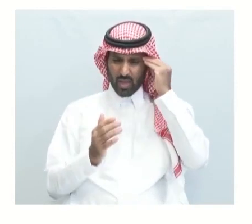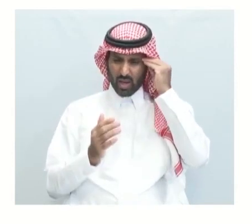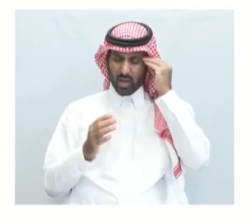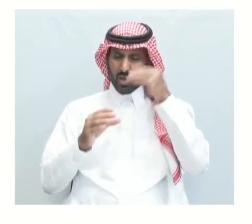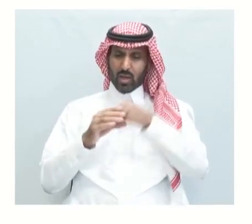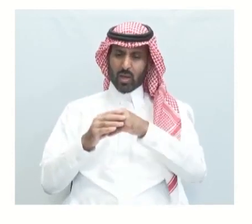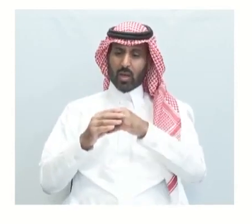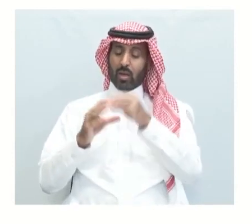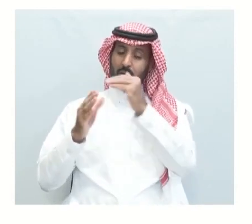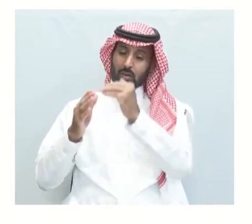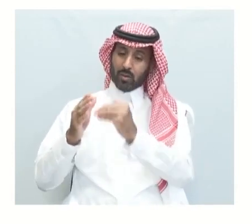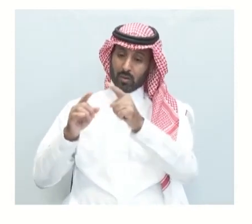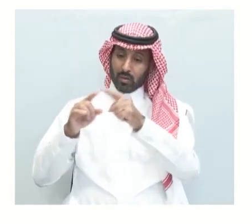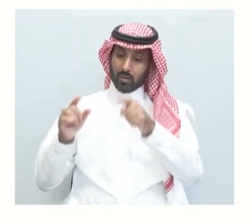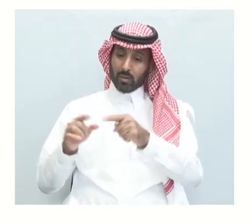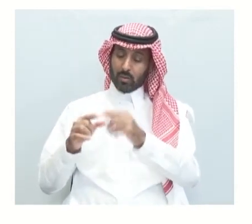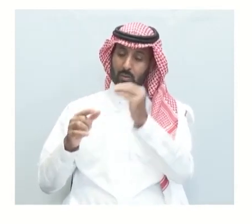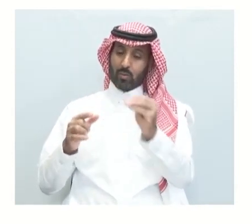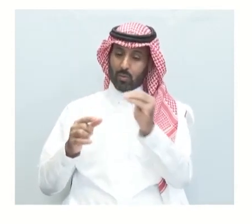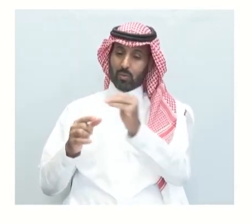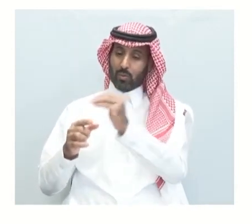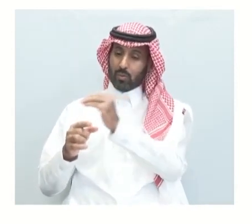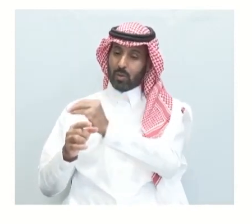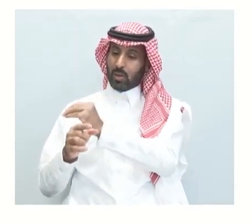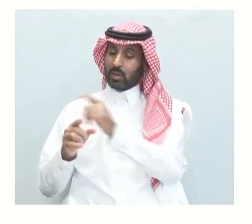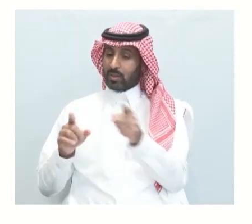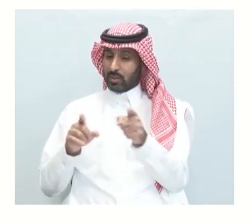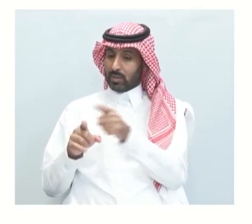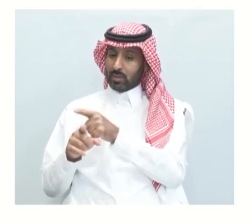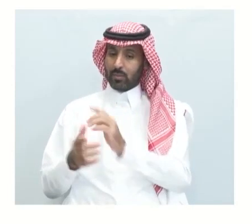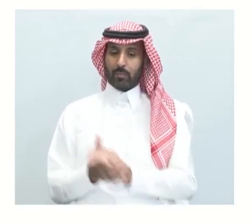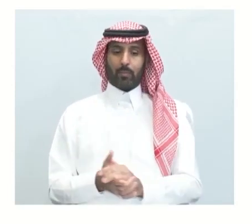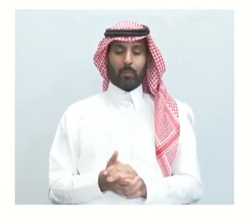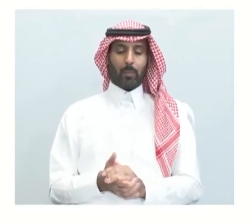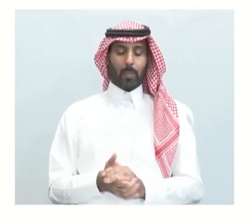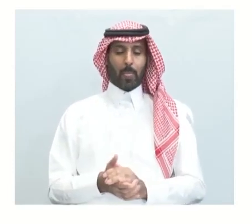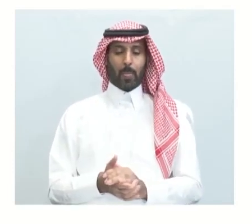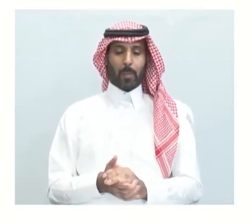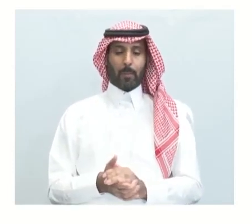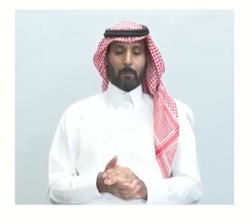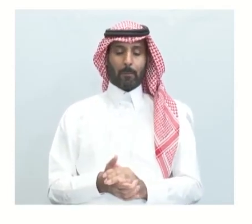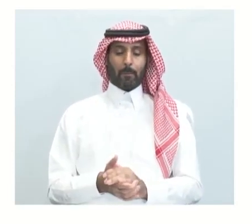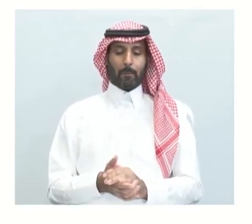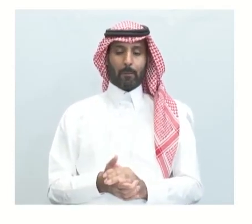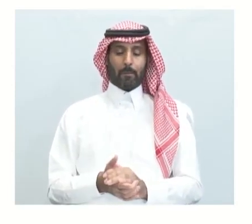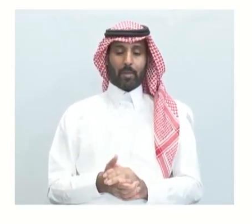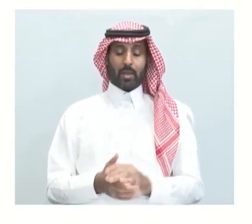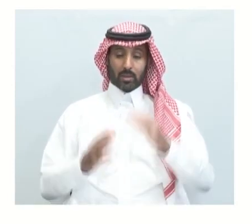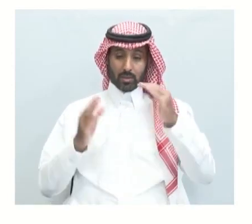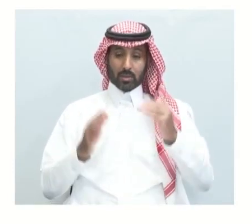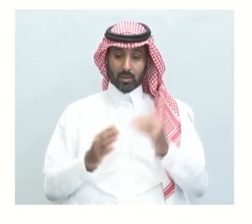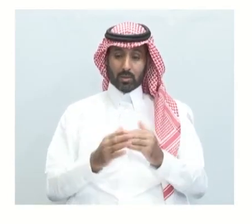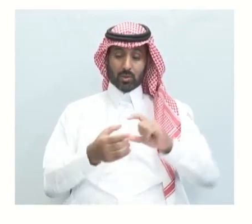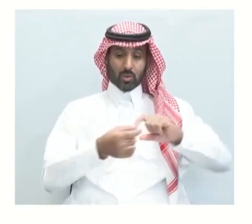فاذا تحتاج الى عندك يبدا من صفر وتبدا الاعداد الصحيحه فيه اما هنا تخزن البيانات في صوره عقد تحتوي على